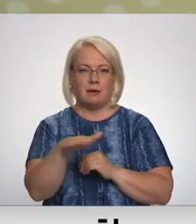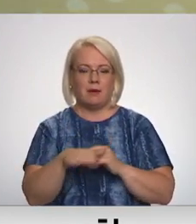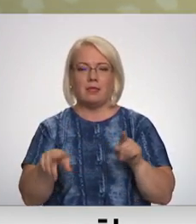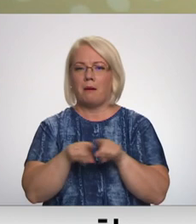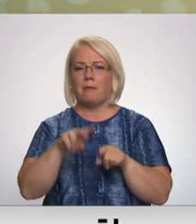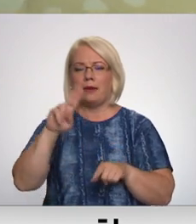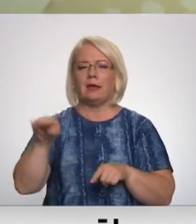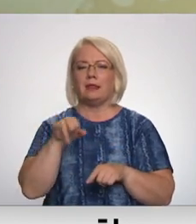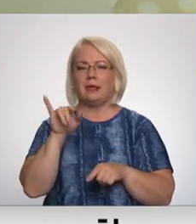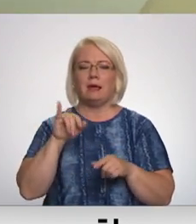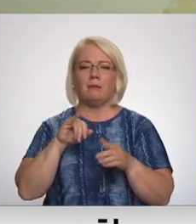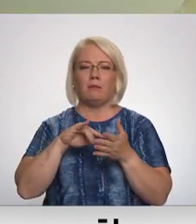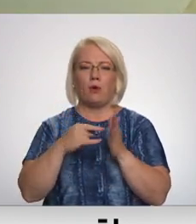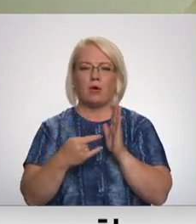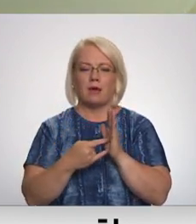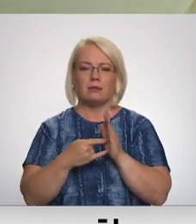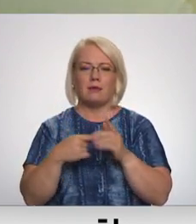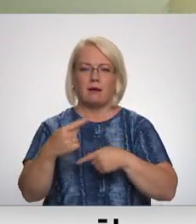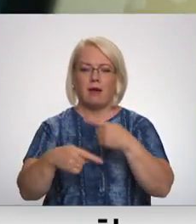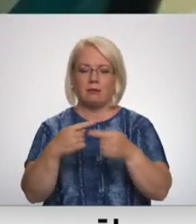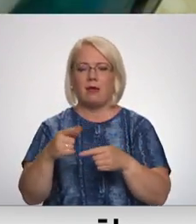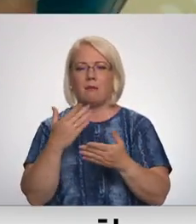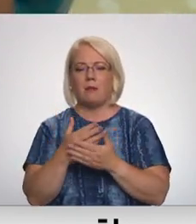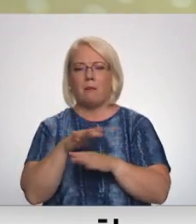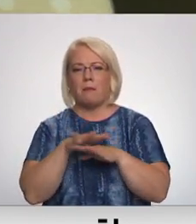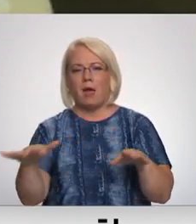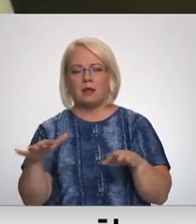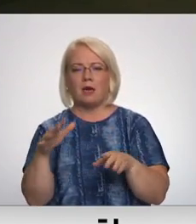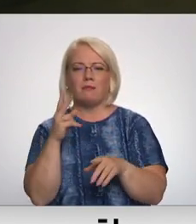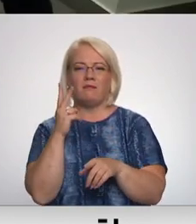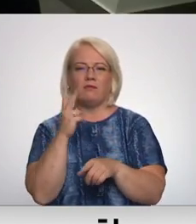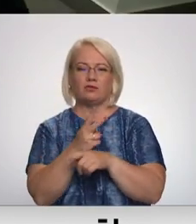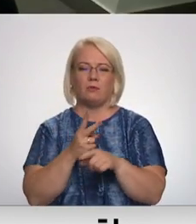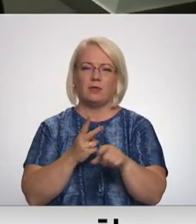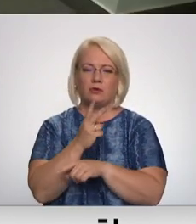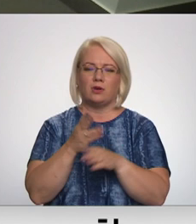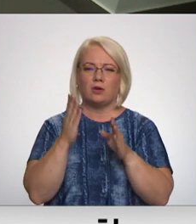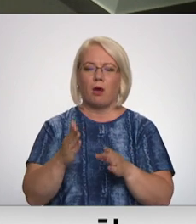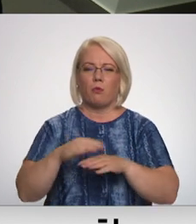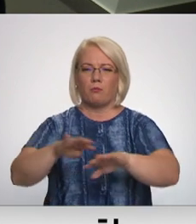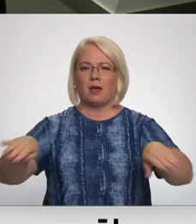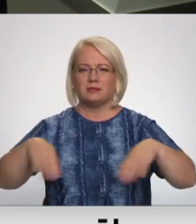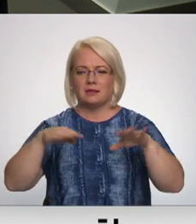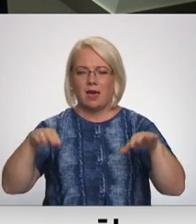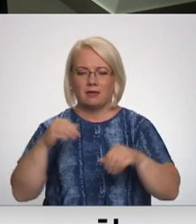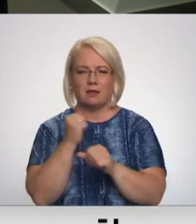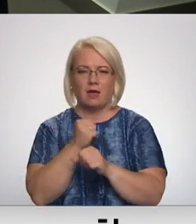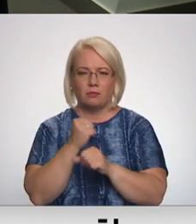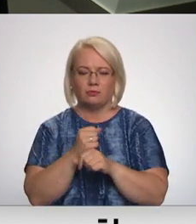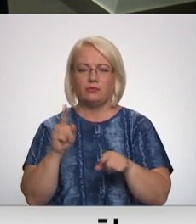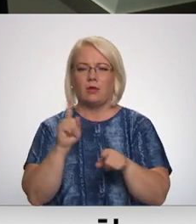projekta gaitā jāpabeidz bērniem ar funkcionāliem traucējumiem piemērota baseina būvdarbus un ir arī vairāki plāni par apkārtējās